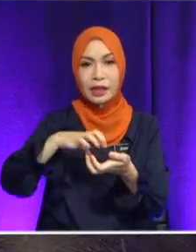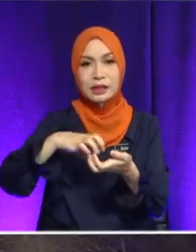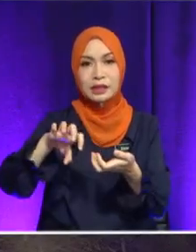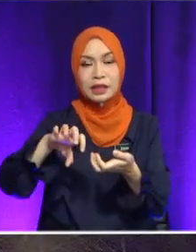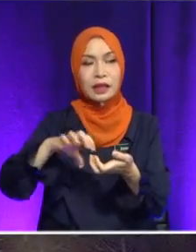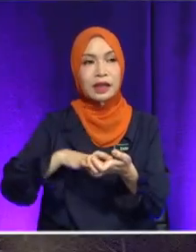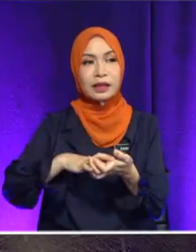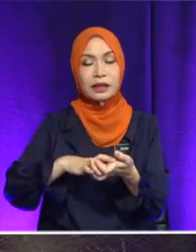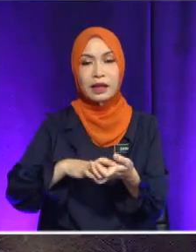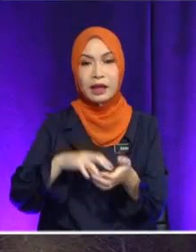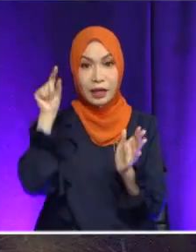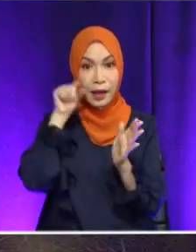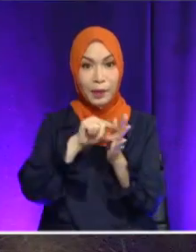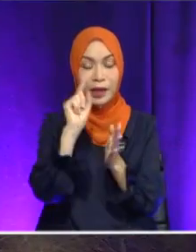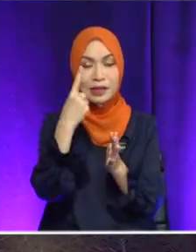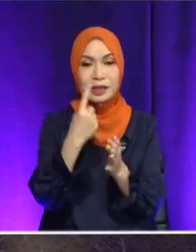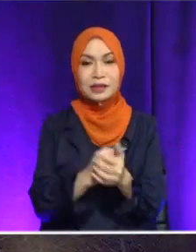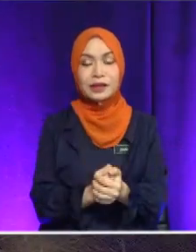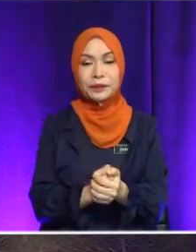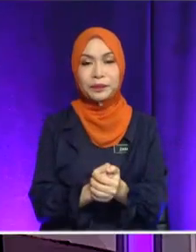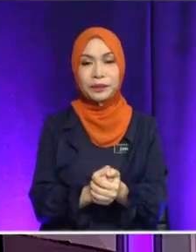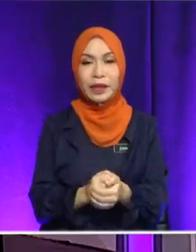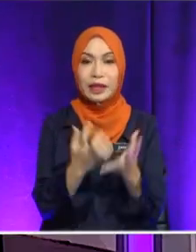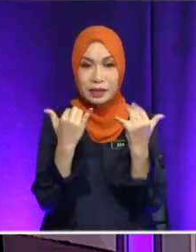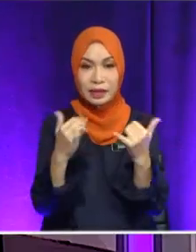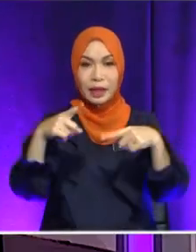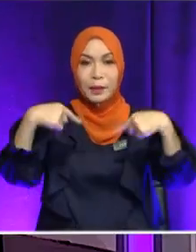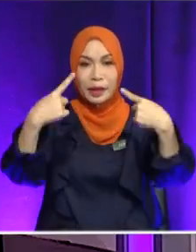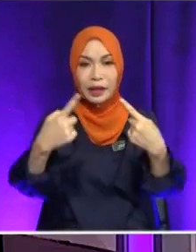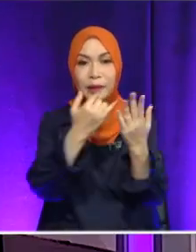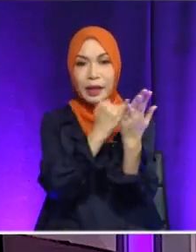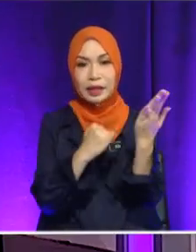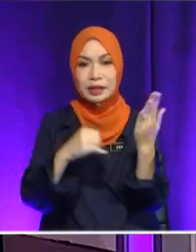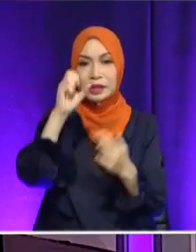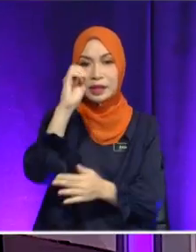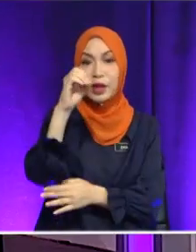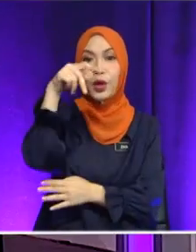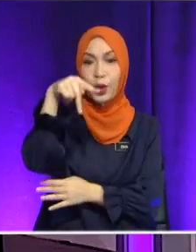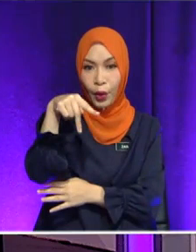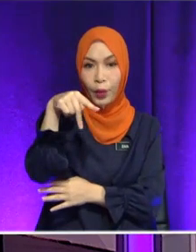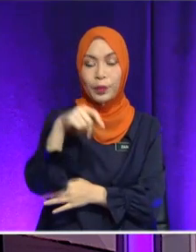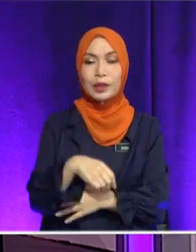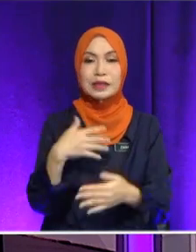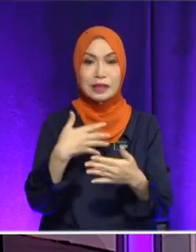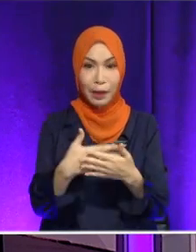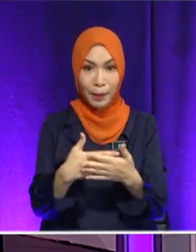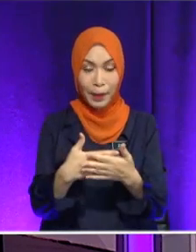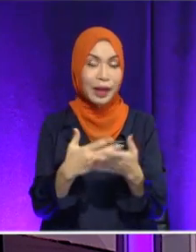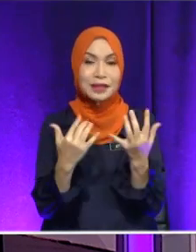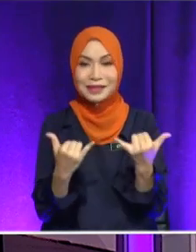Oke Lepas itu kita pergi ke seni op 1994 hingga masa kini Oke ini adalah seni yang masih lagi wujud pada waktu